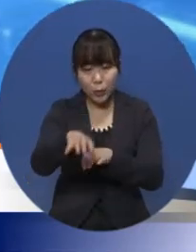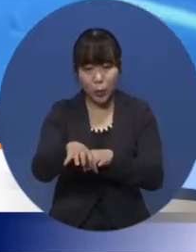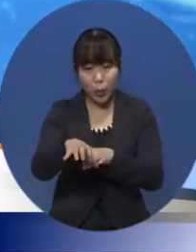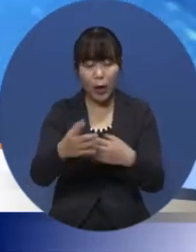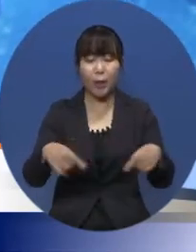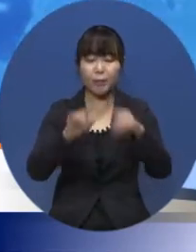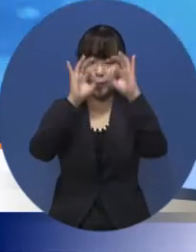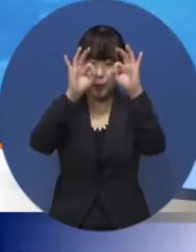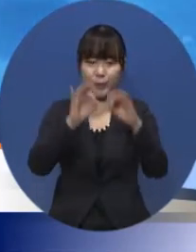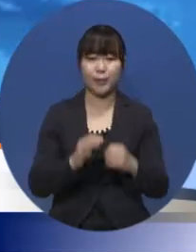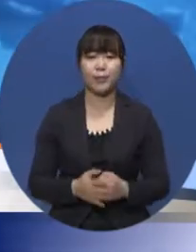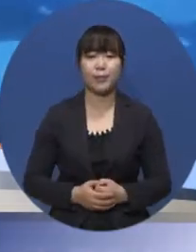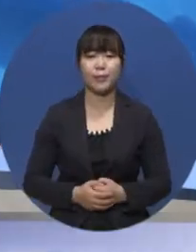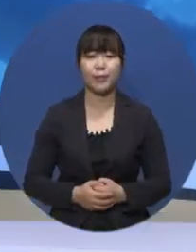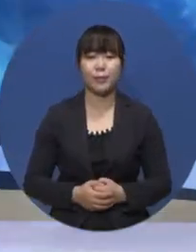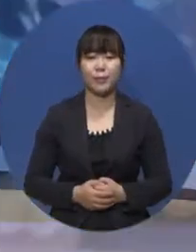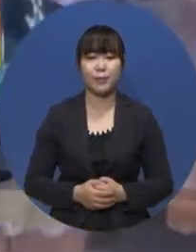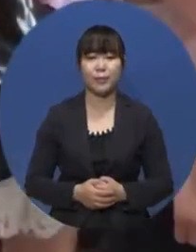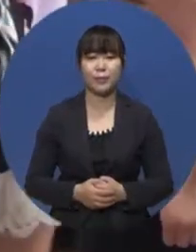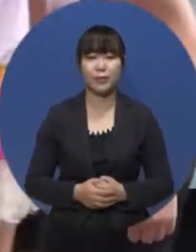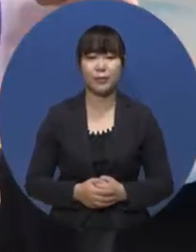이오비 통신원이 전합니다.